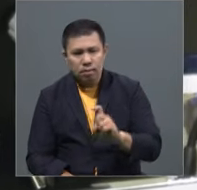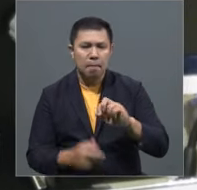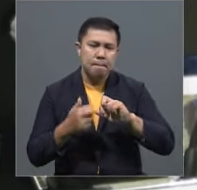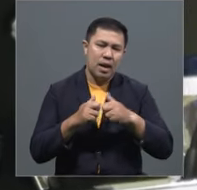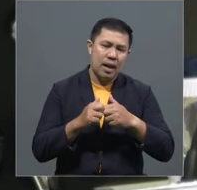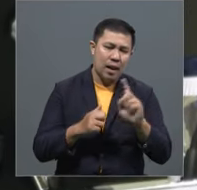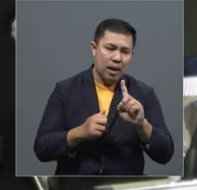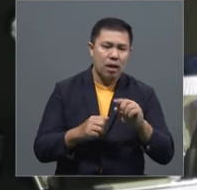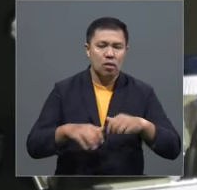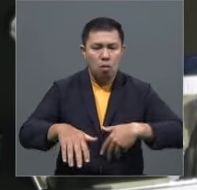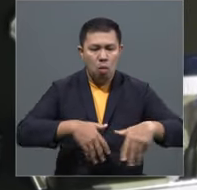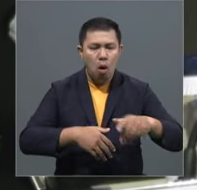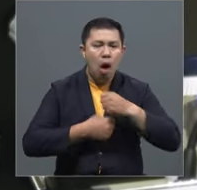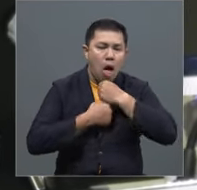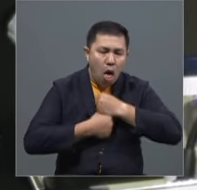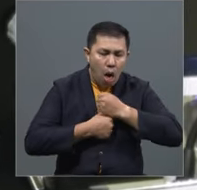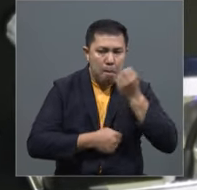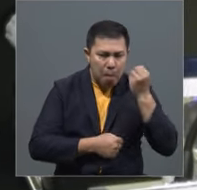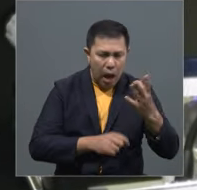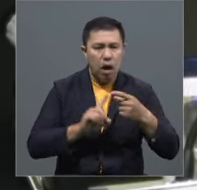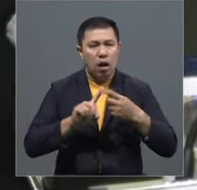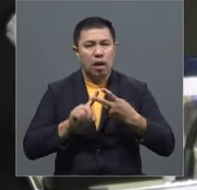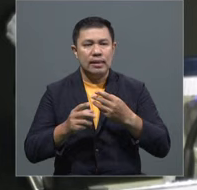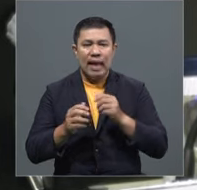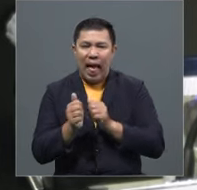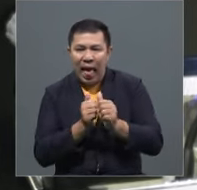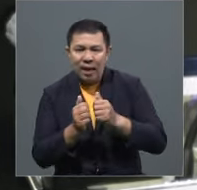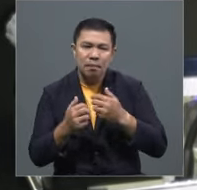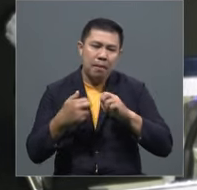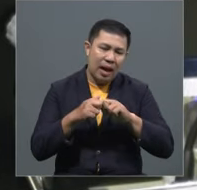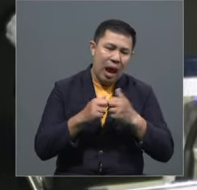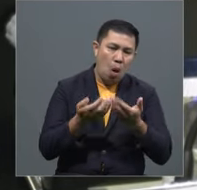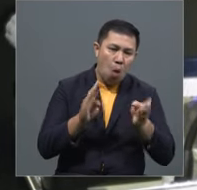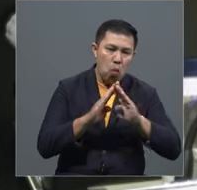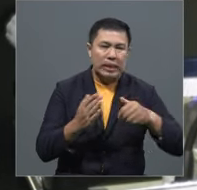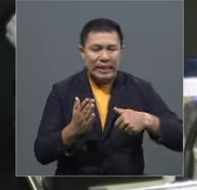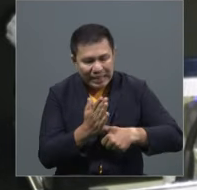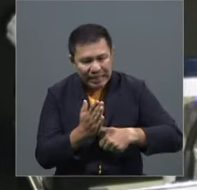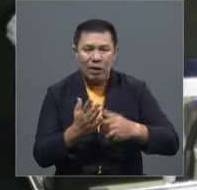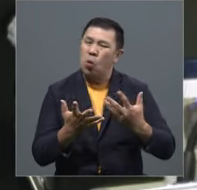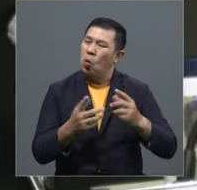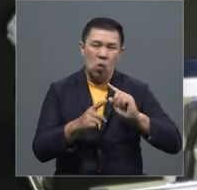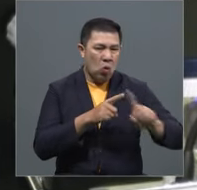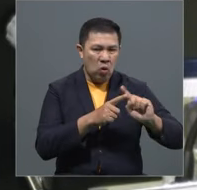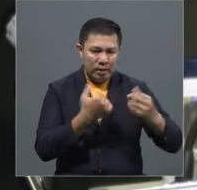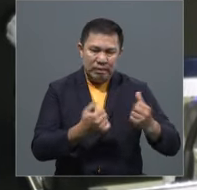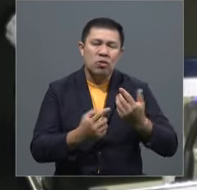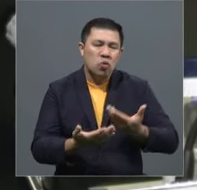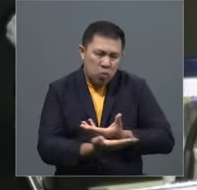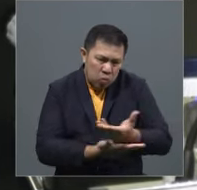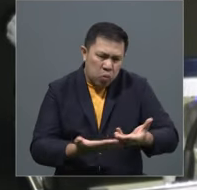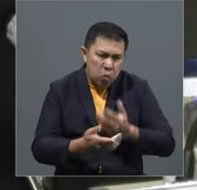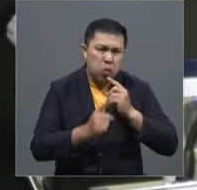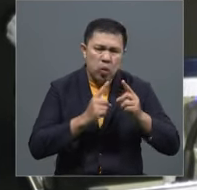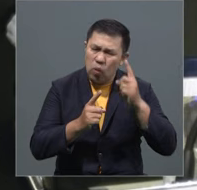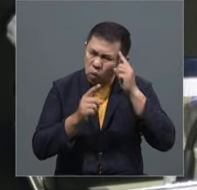สร้างเช่นสังคมผู้สูงวัยความสามารถในการแข่งขันและหนี้ครัวเรือนเพราะฉะนั้นวันนี้ก็จะมาคุยกันครับว่าจะทำอย่าง